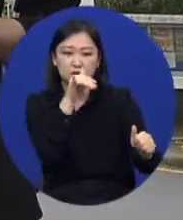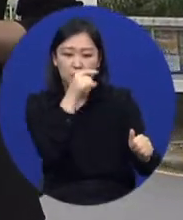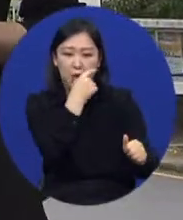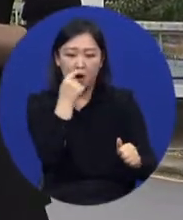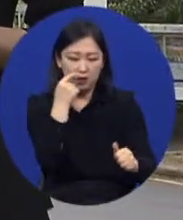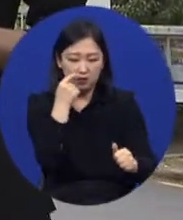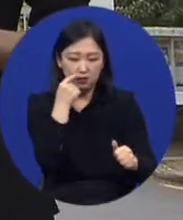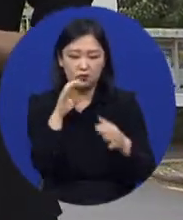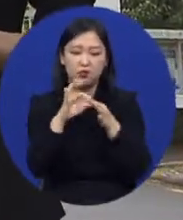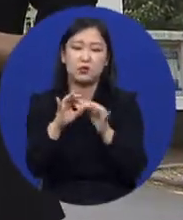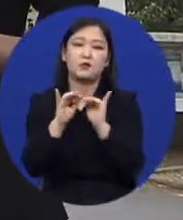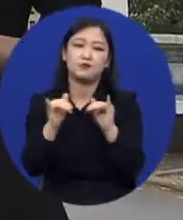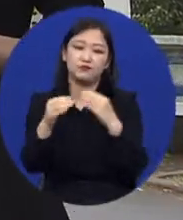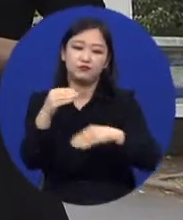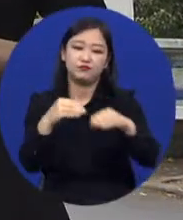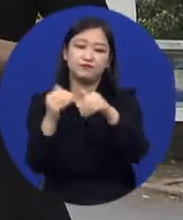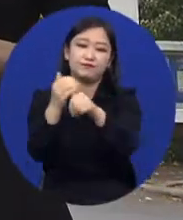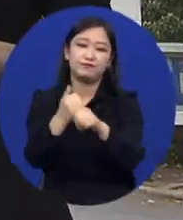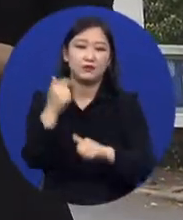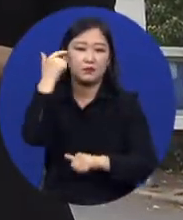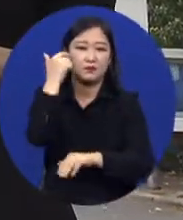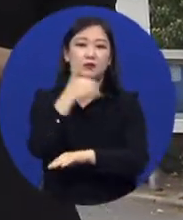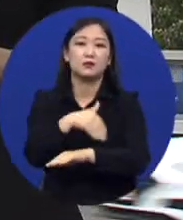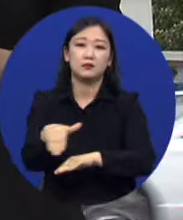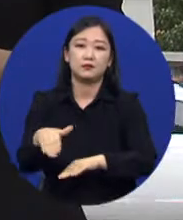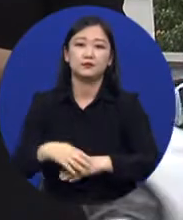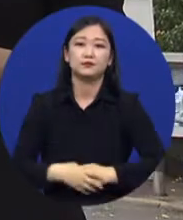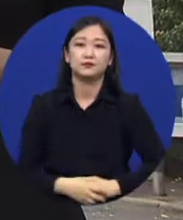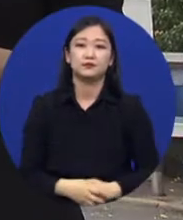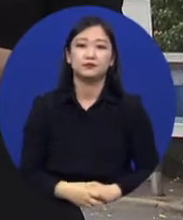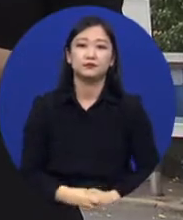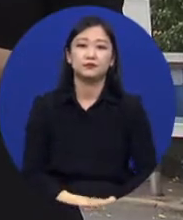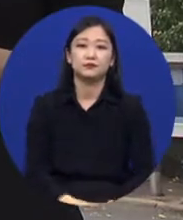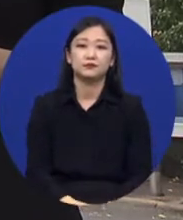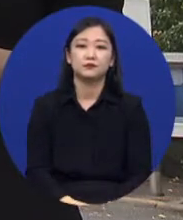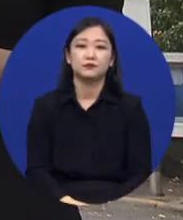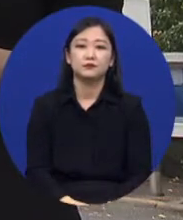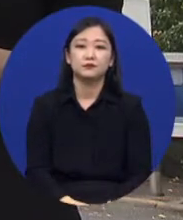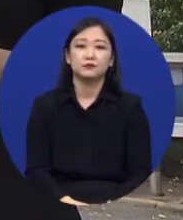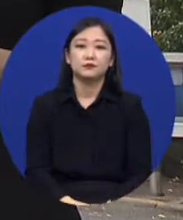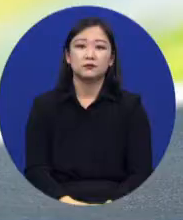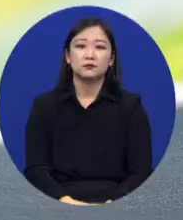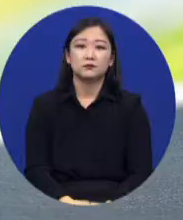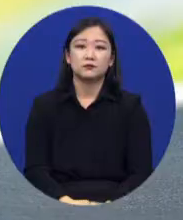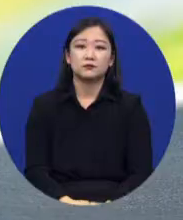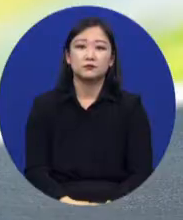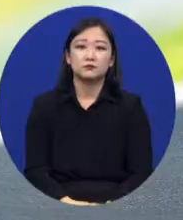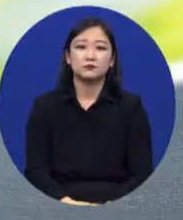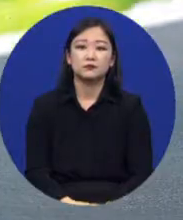경우 관련자들의 추가로 입건할 방침입니다 mbc 뉴스 박혜진 입니다